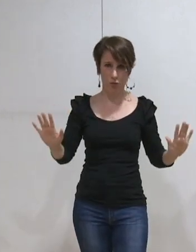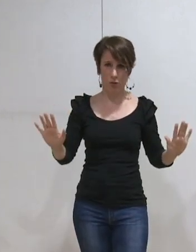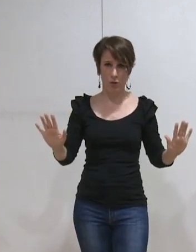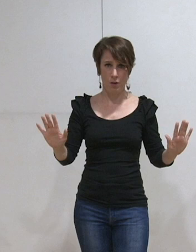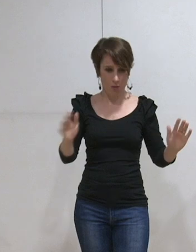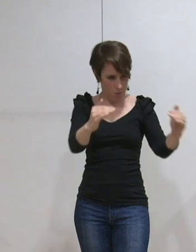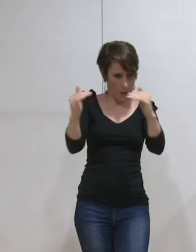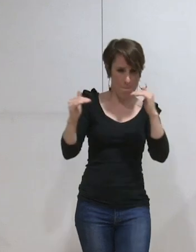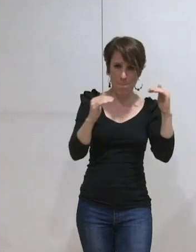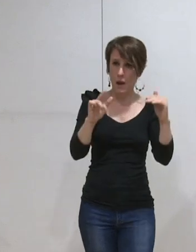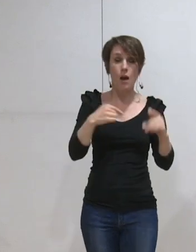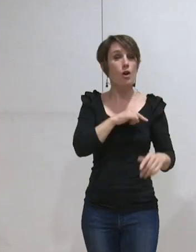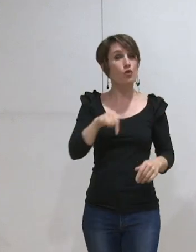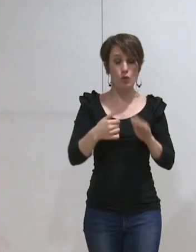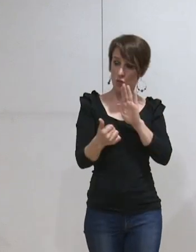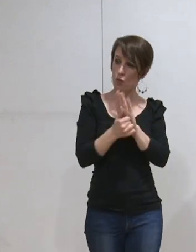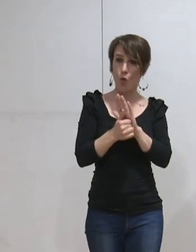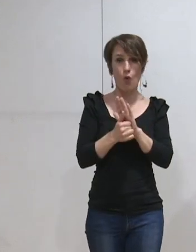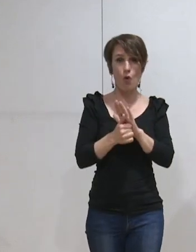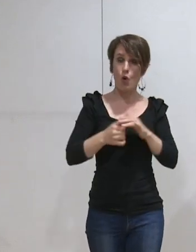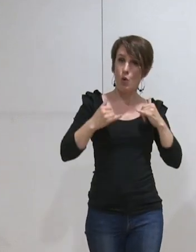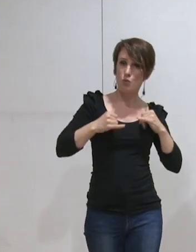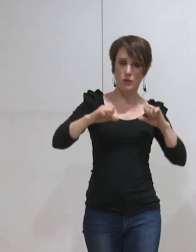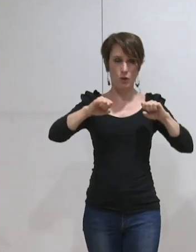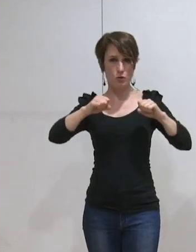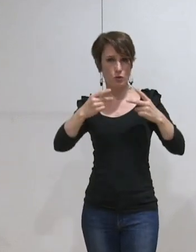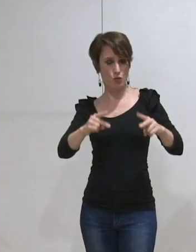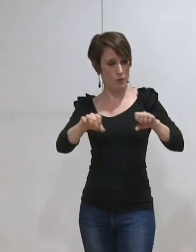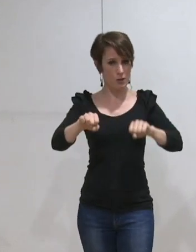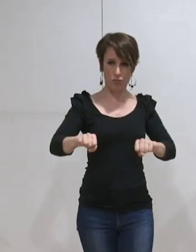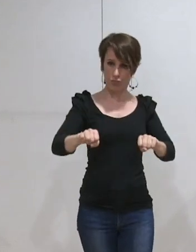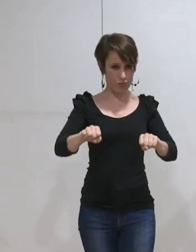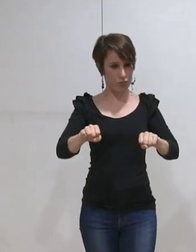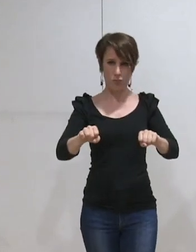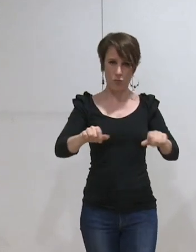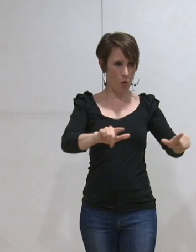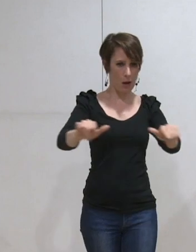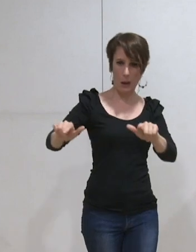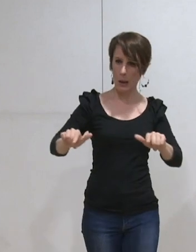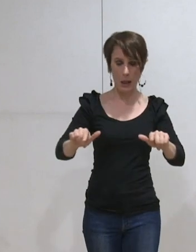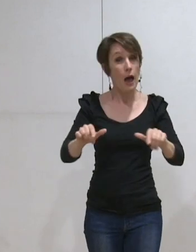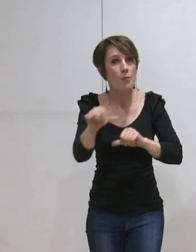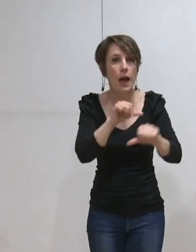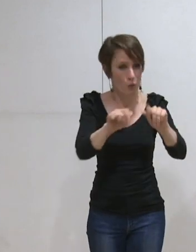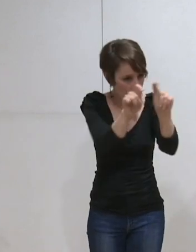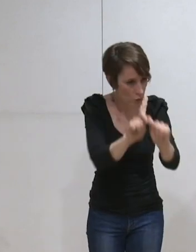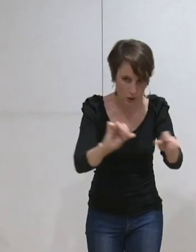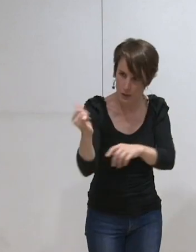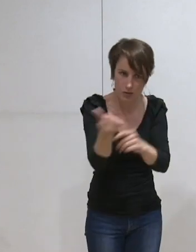est donc dans son rôle lorsqu'elle assure à chacun les moyens de pratiquer librement sa religion je vous